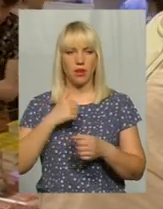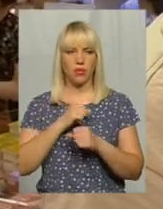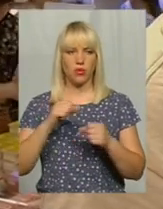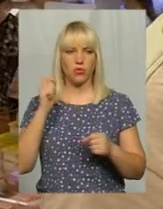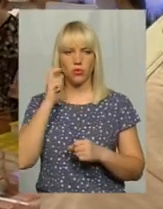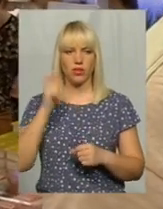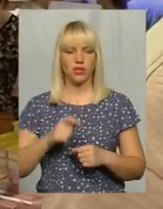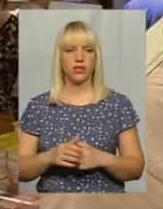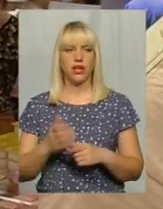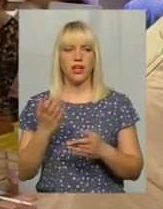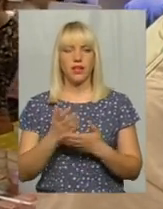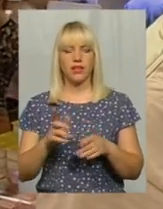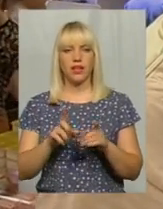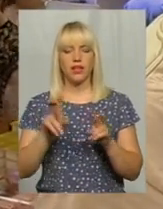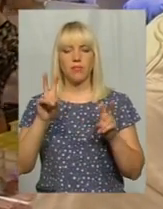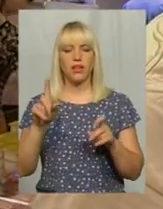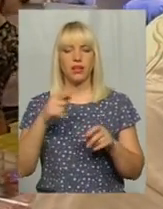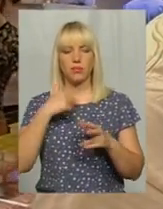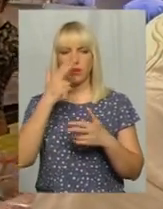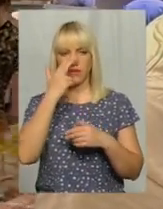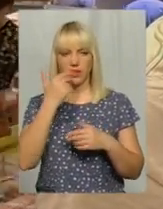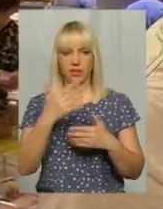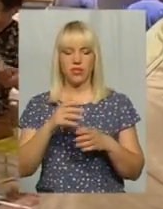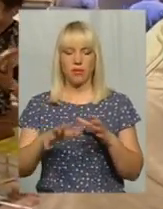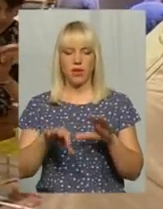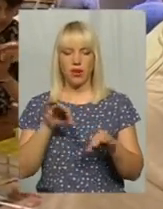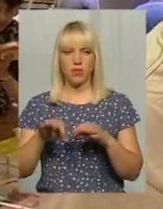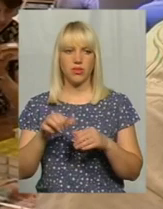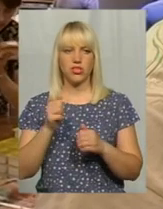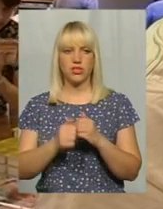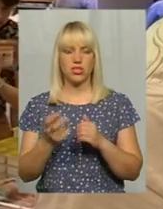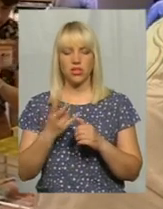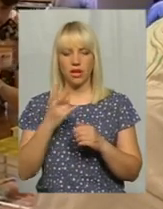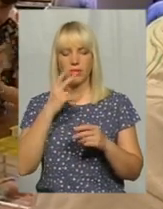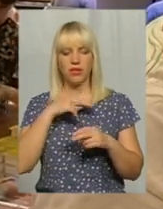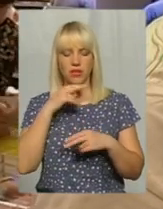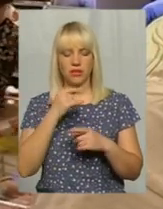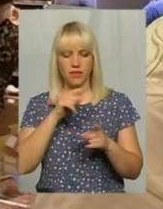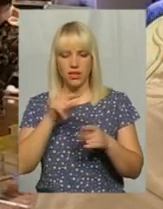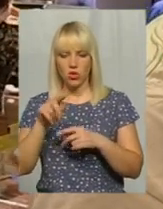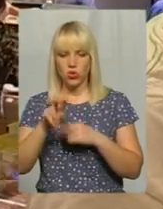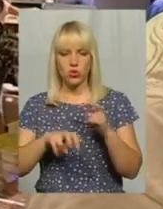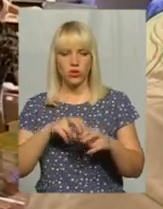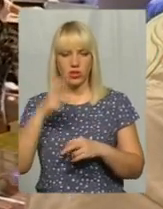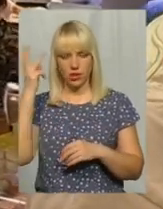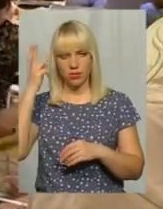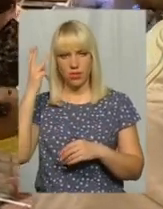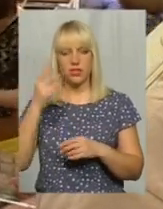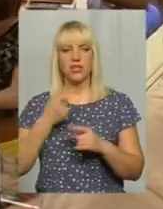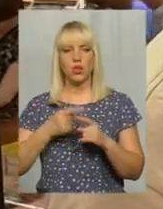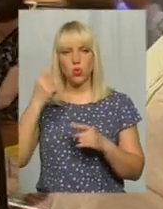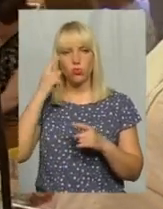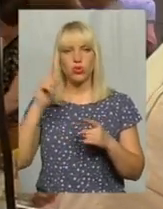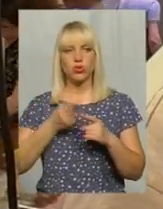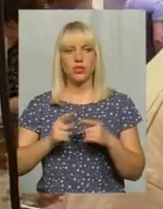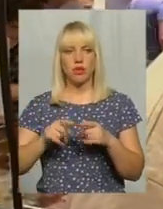марки, до чого вже звикли, вже беремо частіше, це вже треба трошки перестраюватися на це. Але я думаю, це правильно, щоб ми